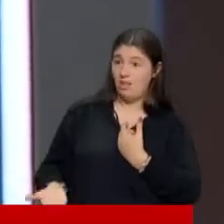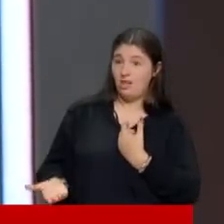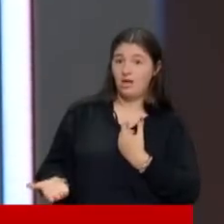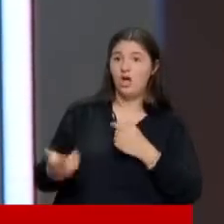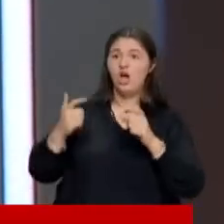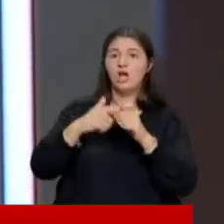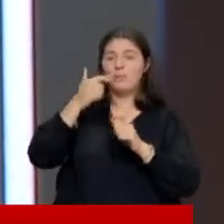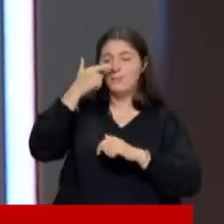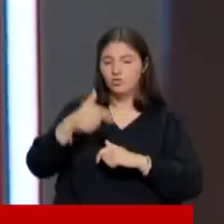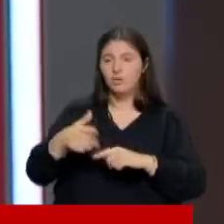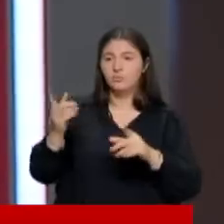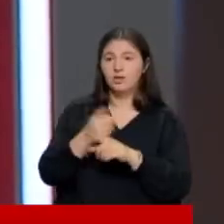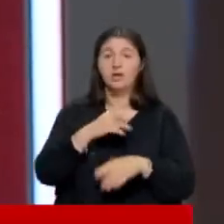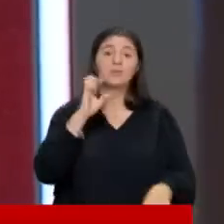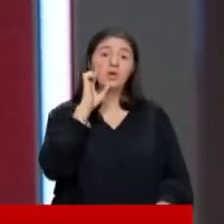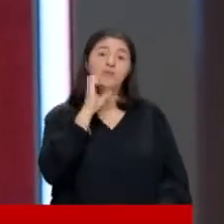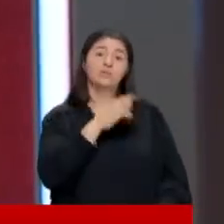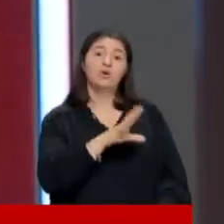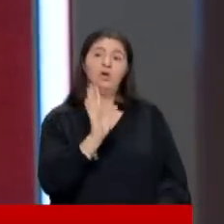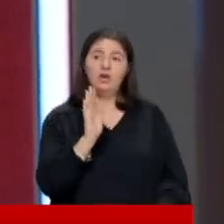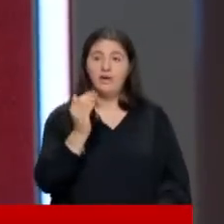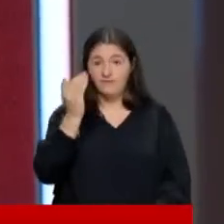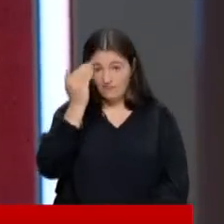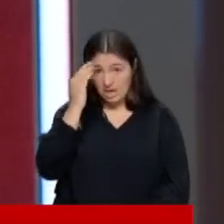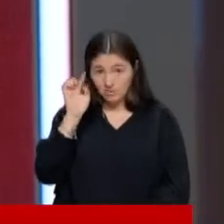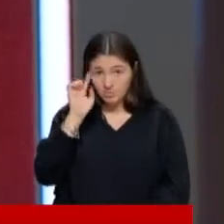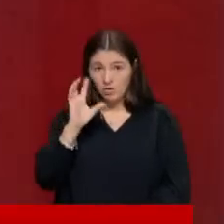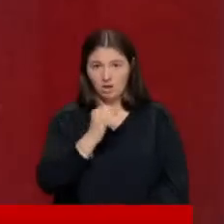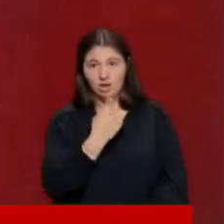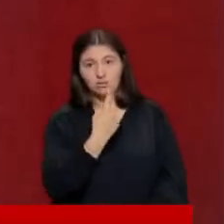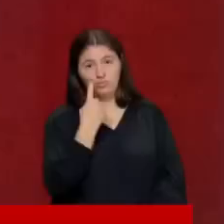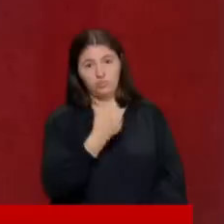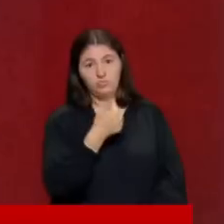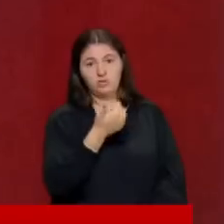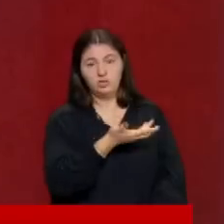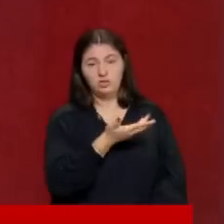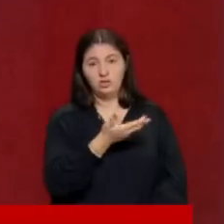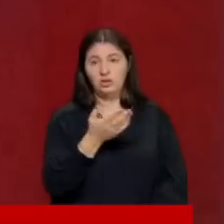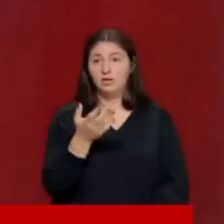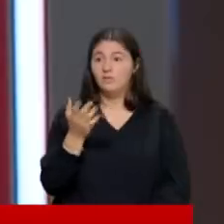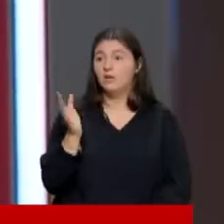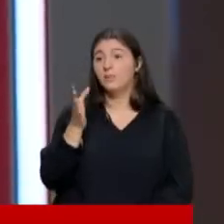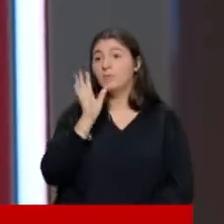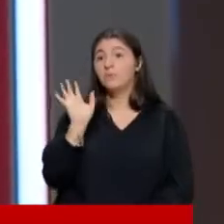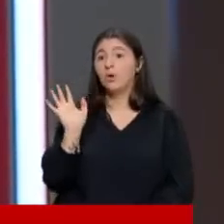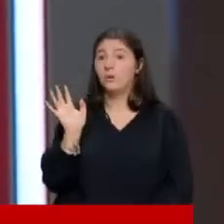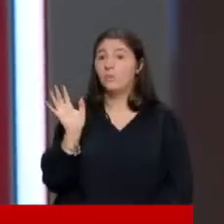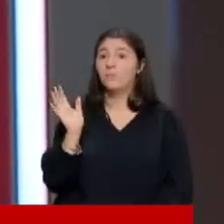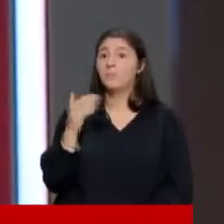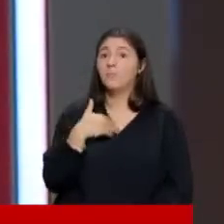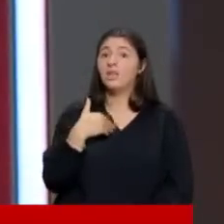Gabar petrolü yoksulluğumuz mu psikolojik Cumhurbaşkanı bilmiyorum Yani ben